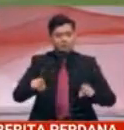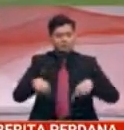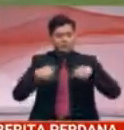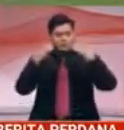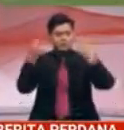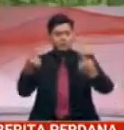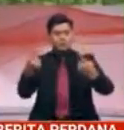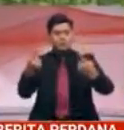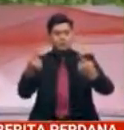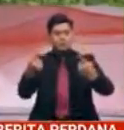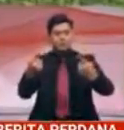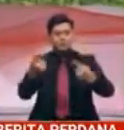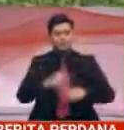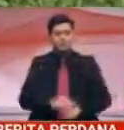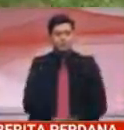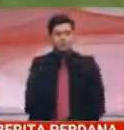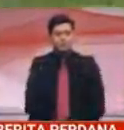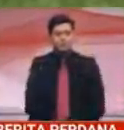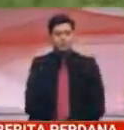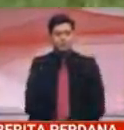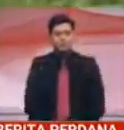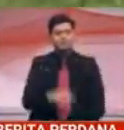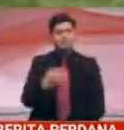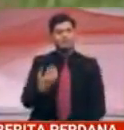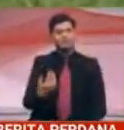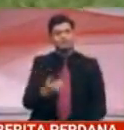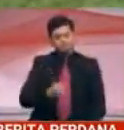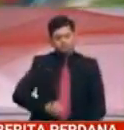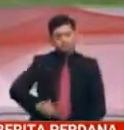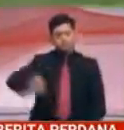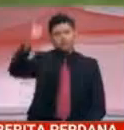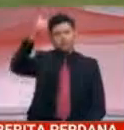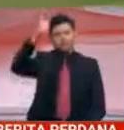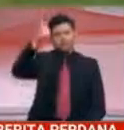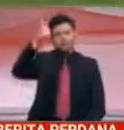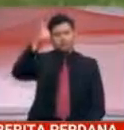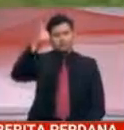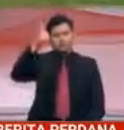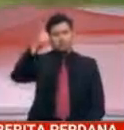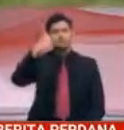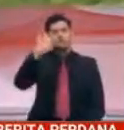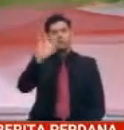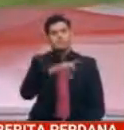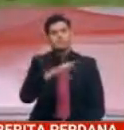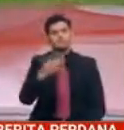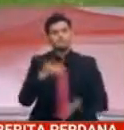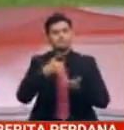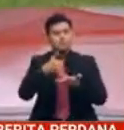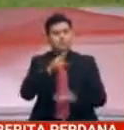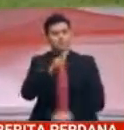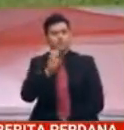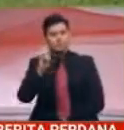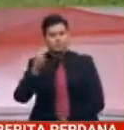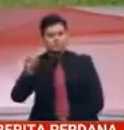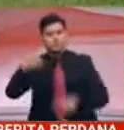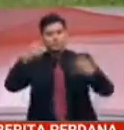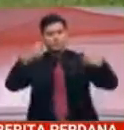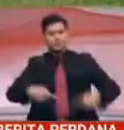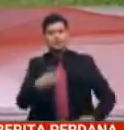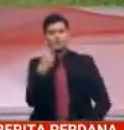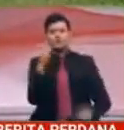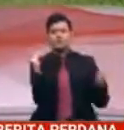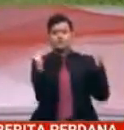yang semua orang nak pergi AMD. Kejohanan Yakut Global Cup 2020, The Ultimate Juggling Challenge, mempertandingkan dua